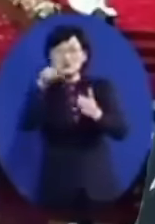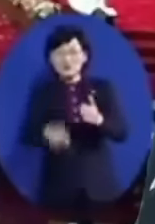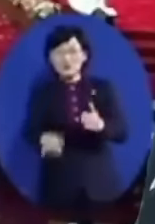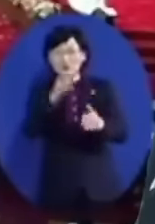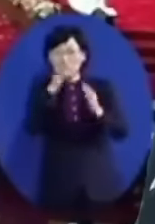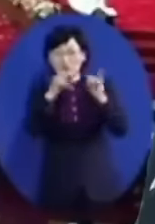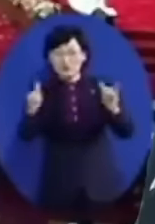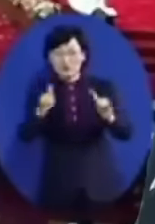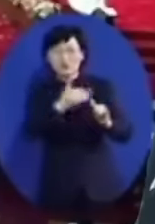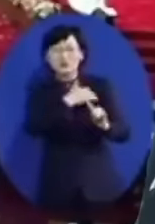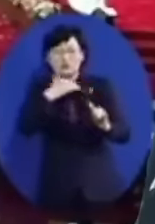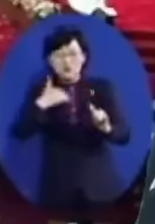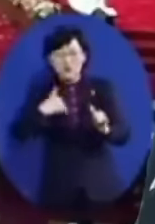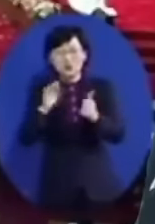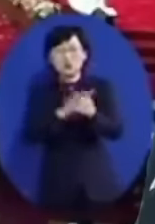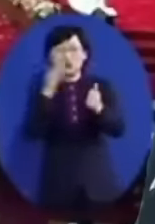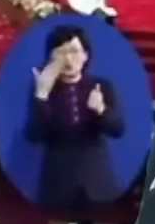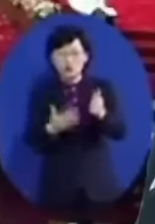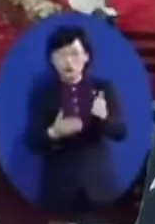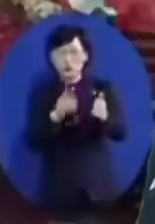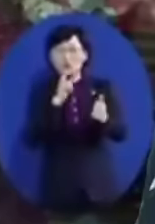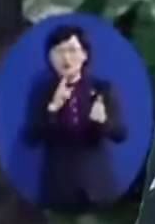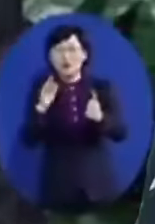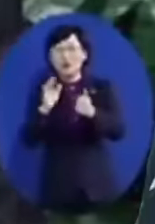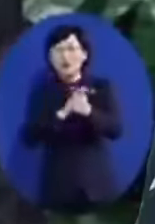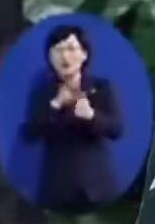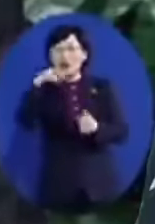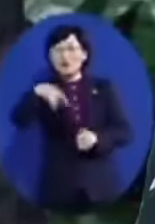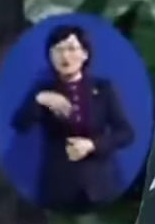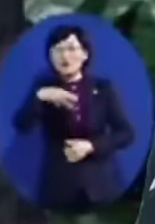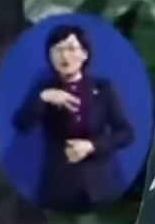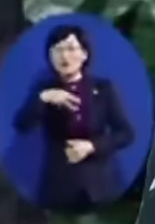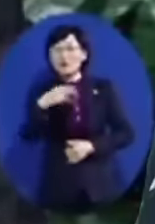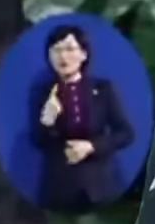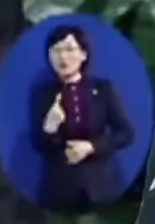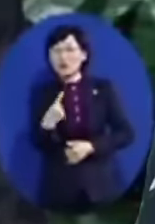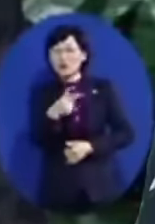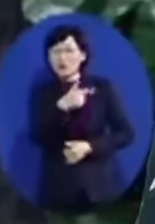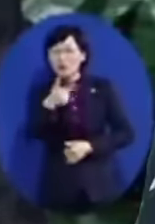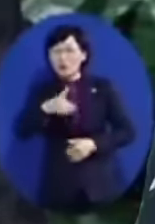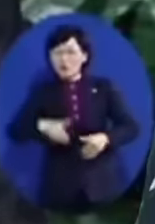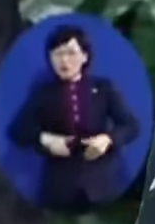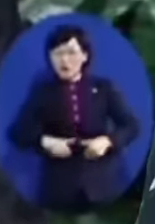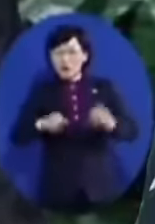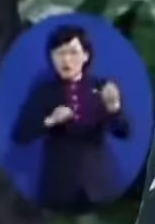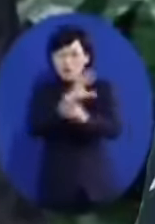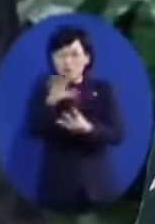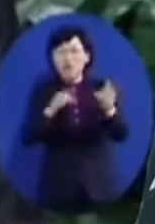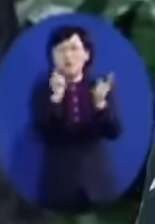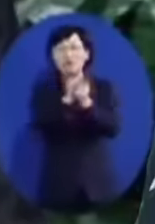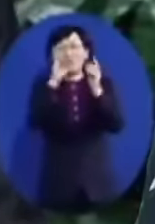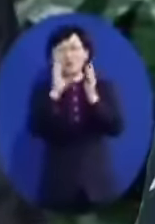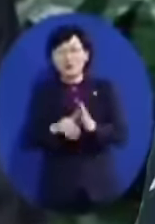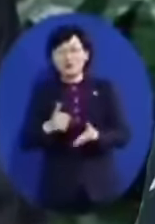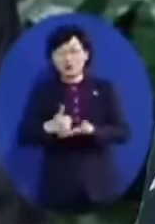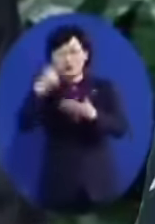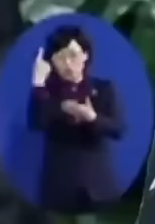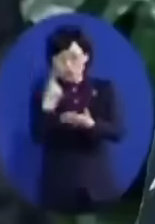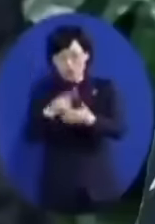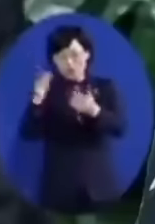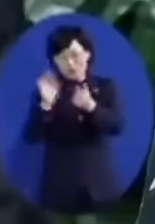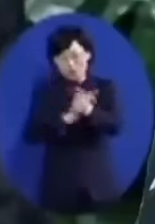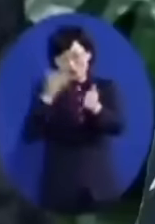위로하게 하시는 이로다. 위로 굉장히 필요하지 않습니까? 우리가 환난을 당할 때 주님이 와서 위로해